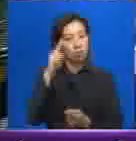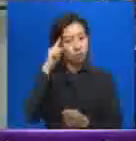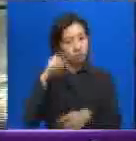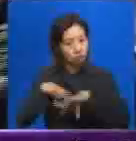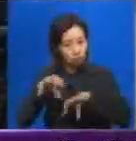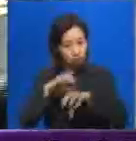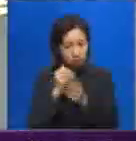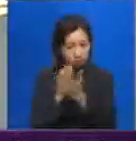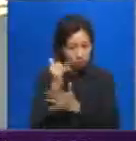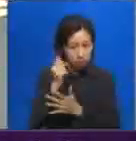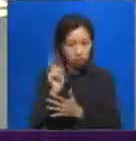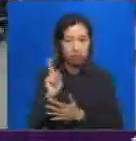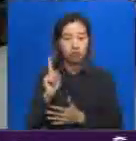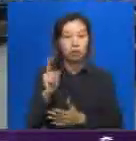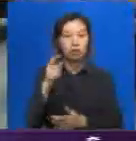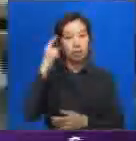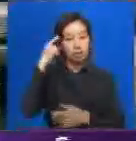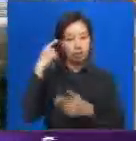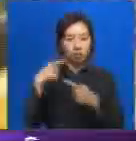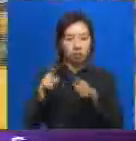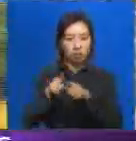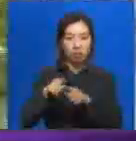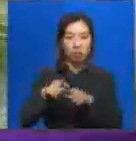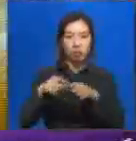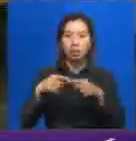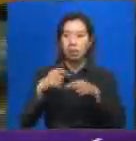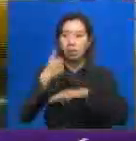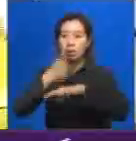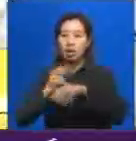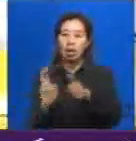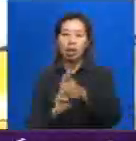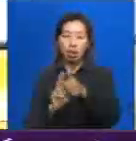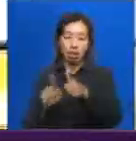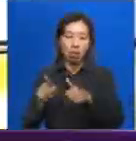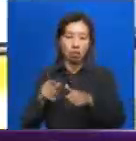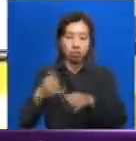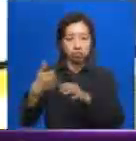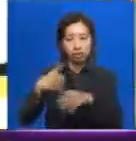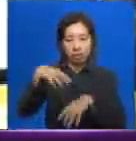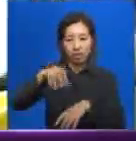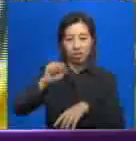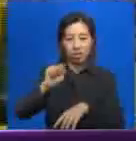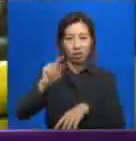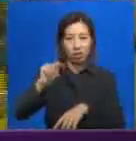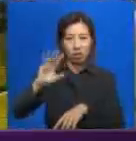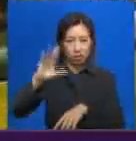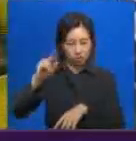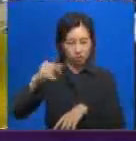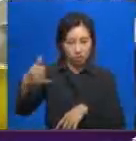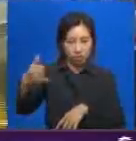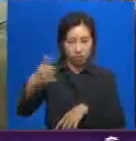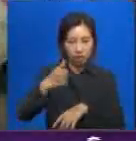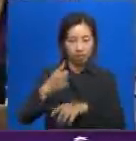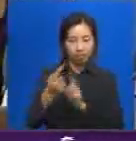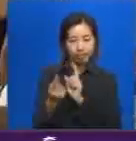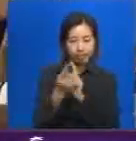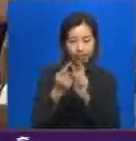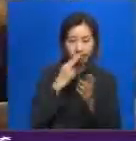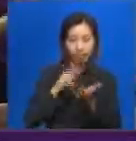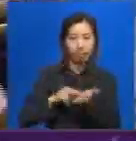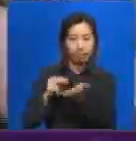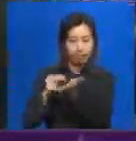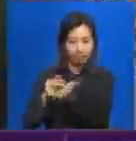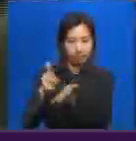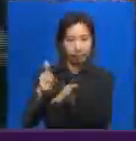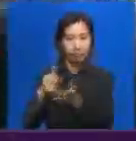สาริรองผู้กำกับสำนักงานกำลังพลเป็นตัวแทนรับมอบหนังสือขณะที่การจราจรที่ถนนพระราม 1ติดขัด